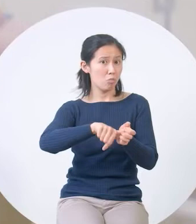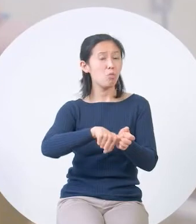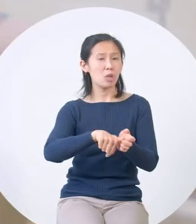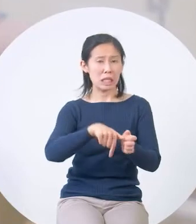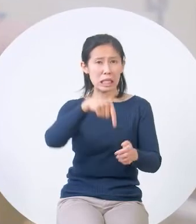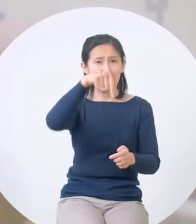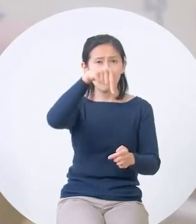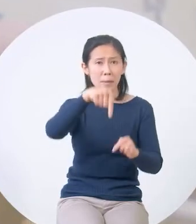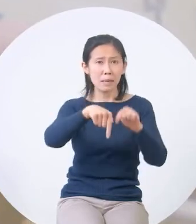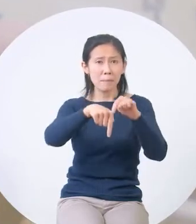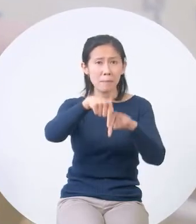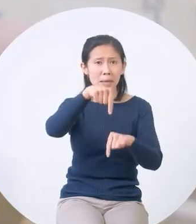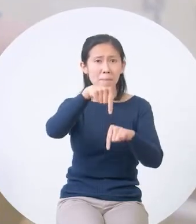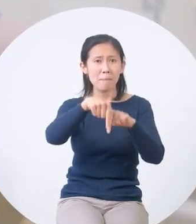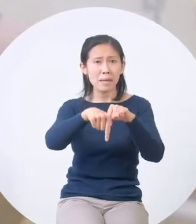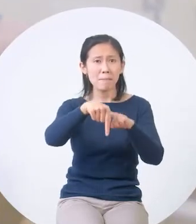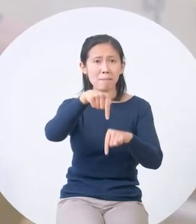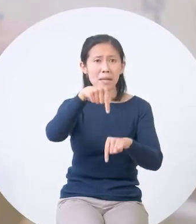水が